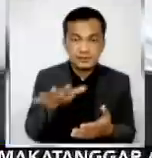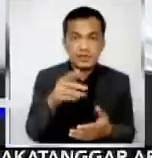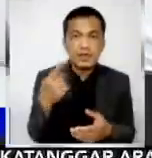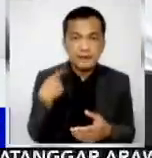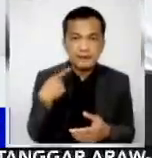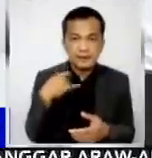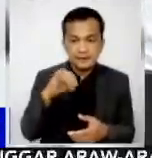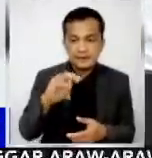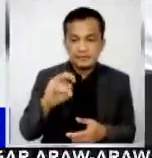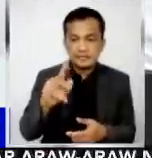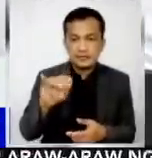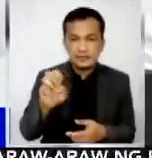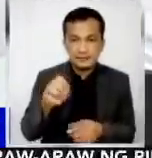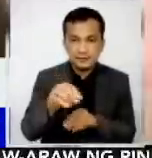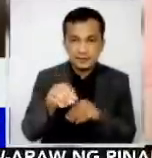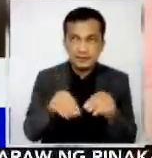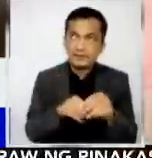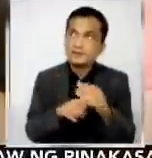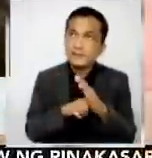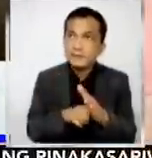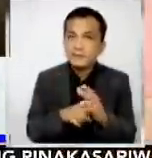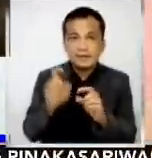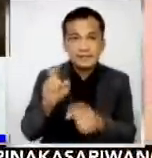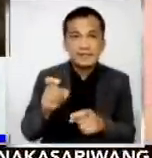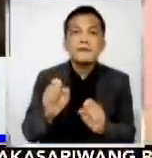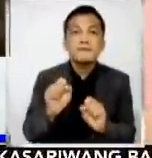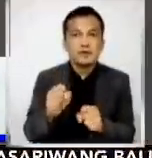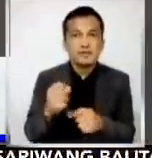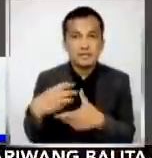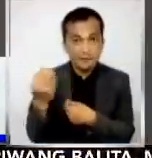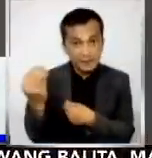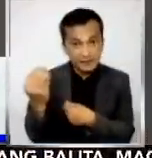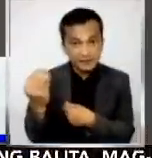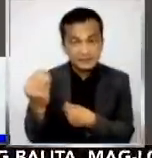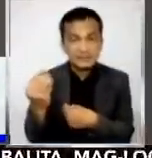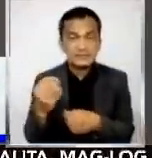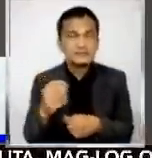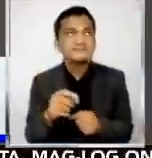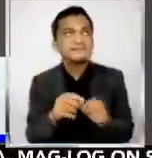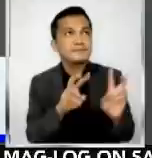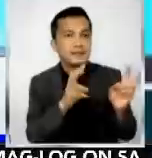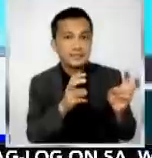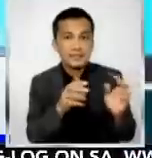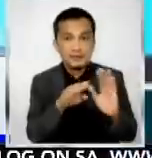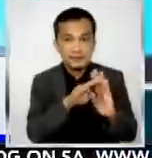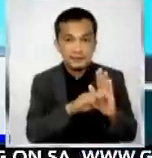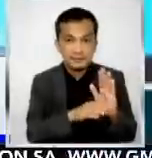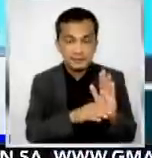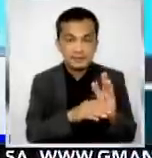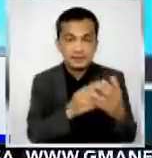Yung example, pwede silang lumabas o kaya yung in terms of yung protocol sa quarantine.